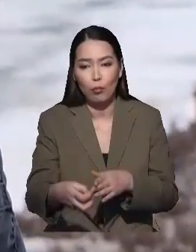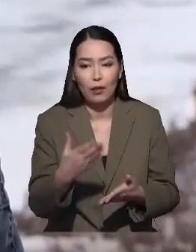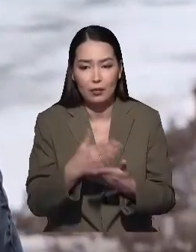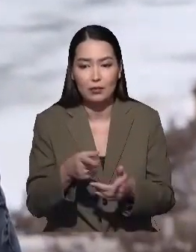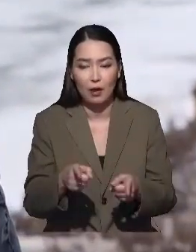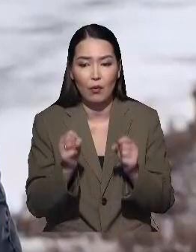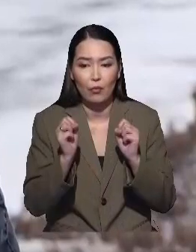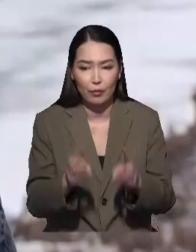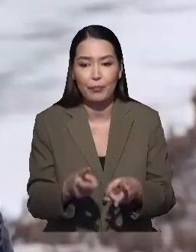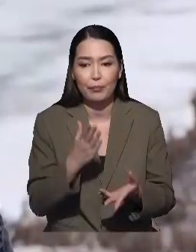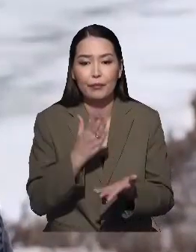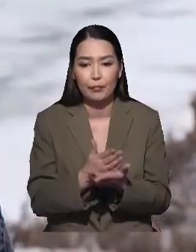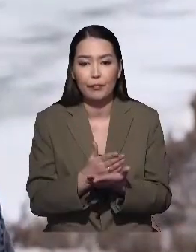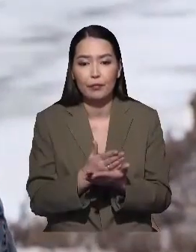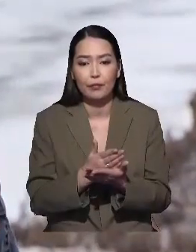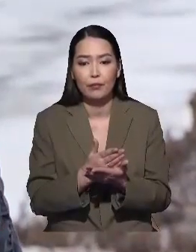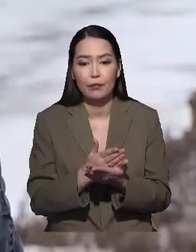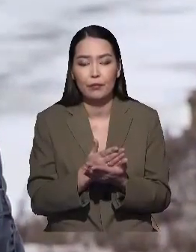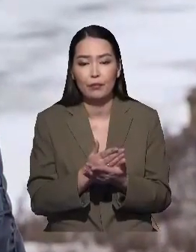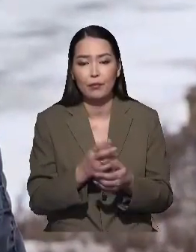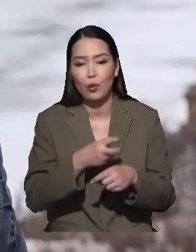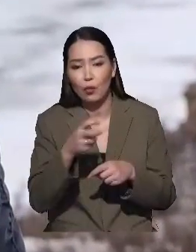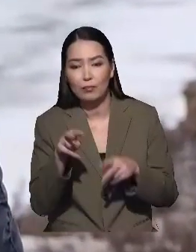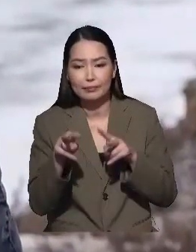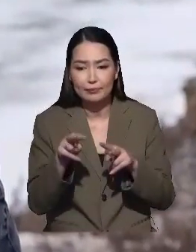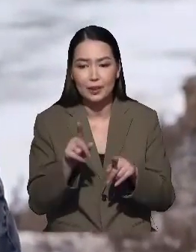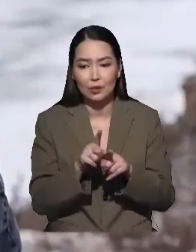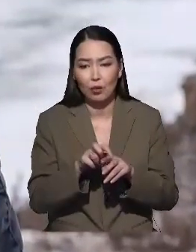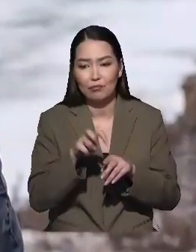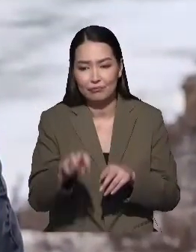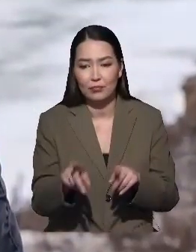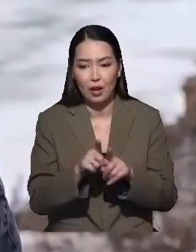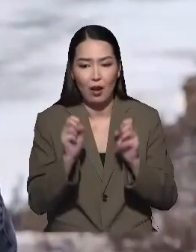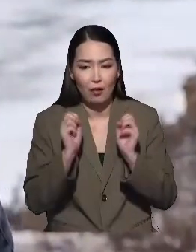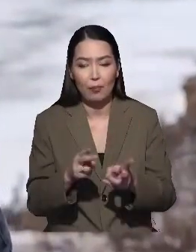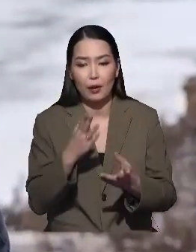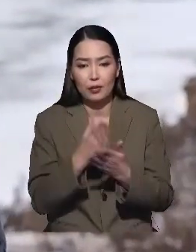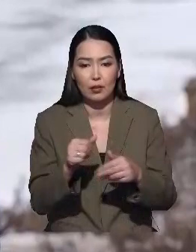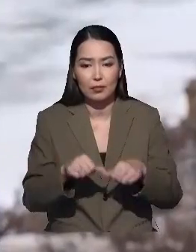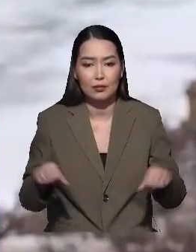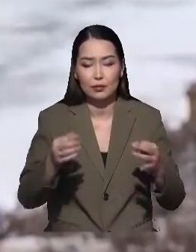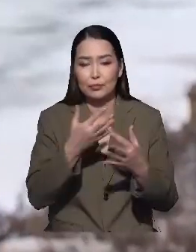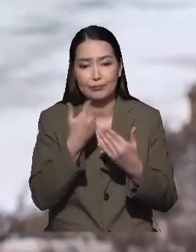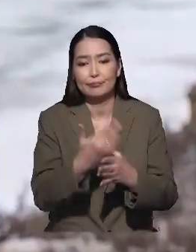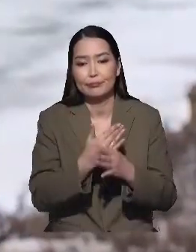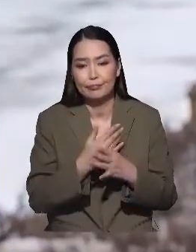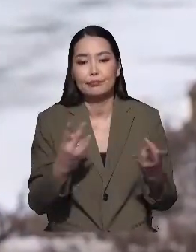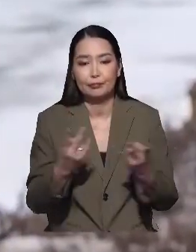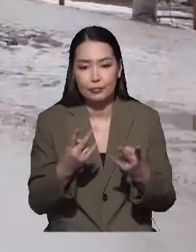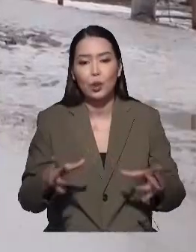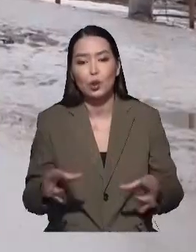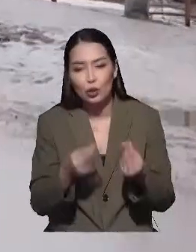енді жармен бірдей болды. Сон құлайды сон көріп қаламыз үстіне түсіп сон жігіттер келіп жиналып бағана құлап шығарып көмектесіп сондай